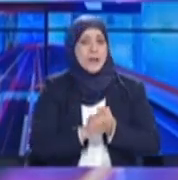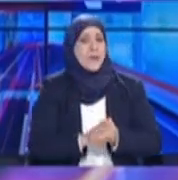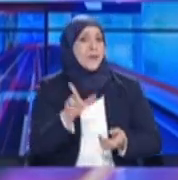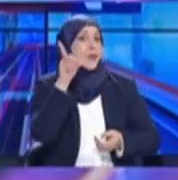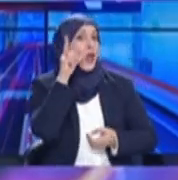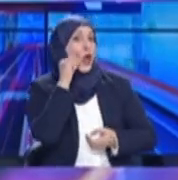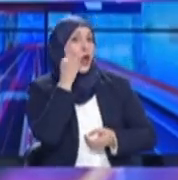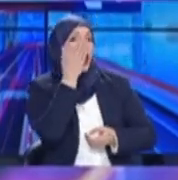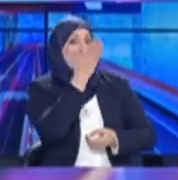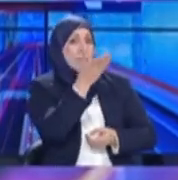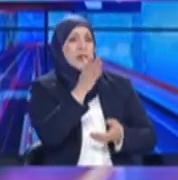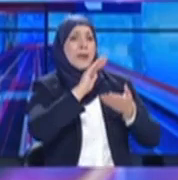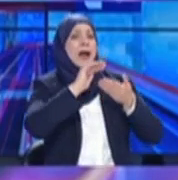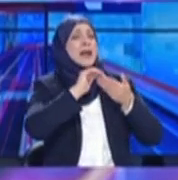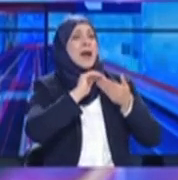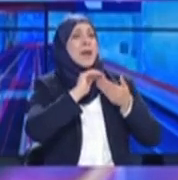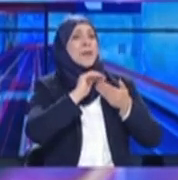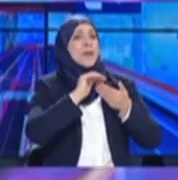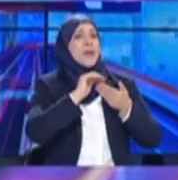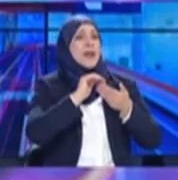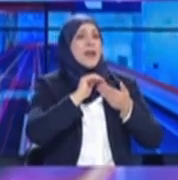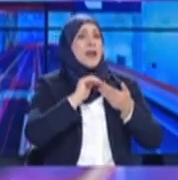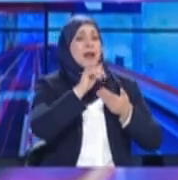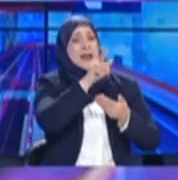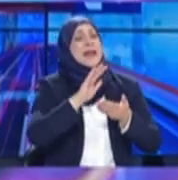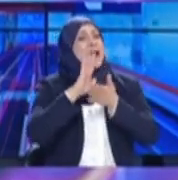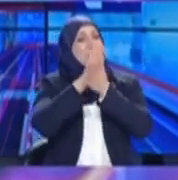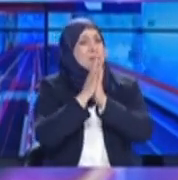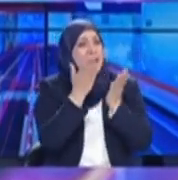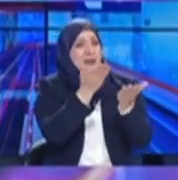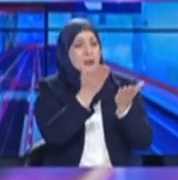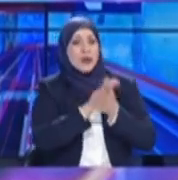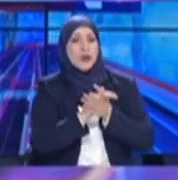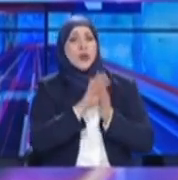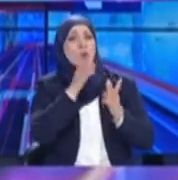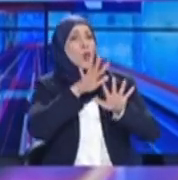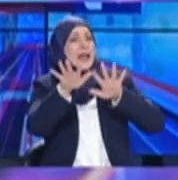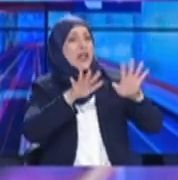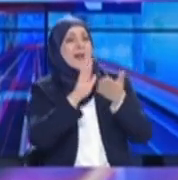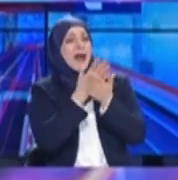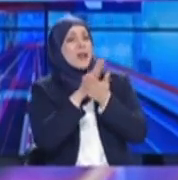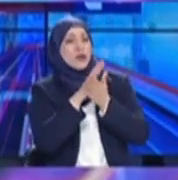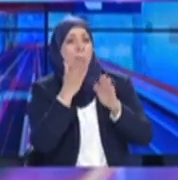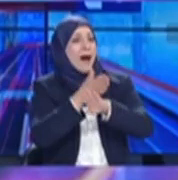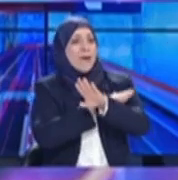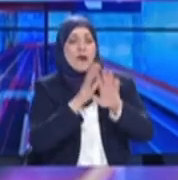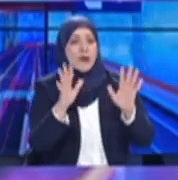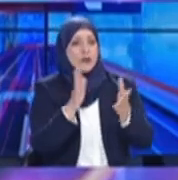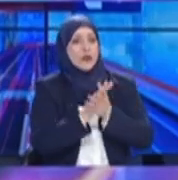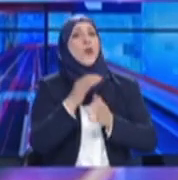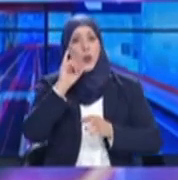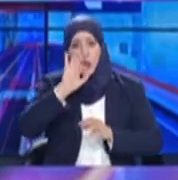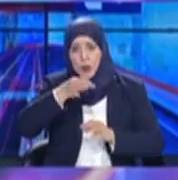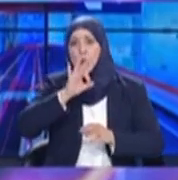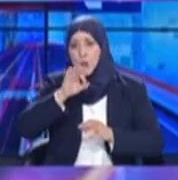اليوم المنتاج اخذت اه اه الان اه نعرف اه اللي فما احتجاجات وقاعدين الجاري